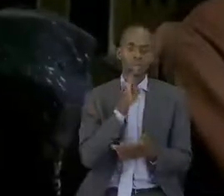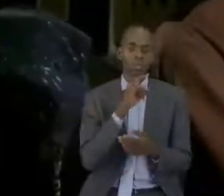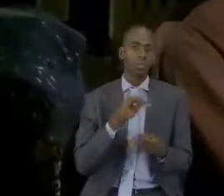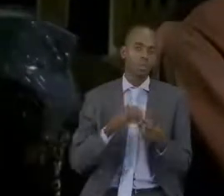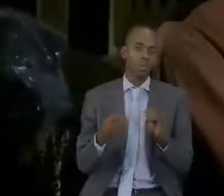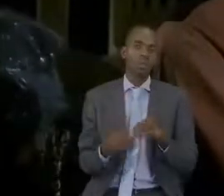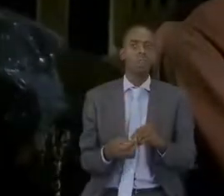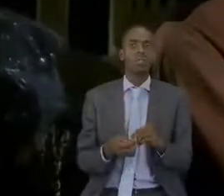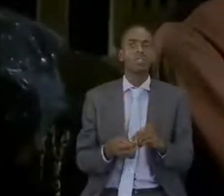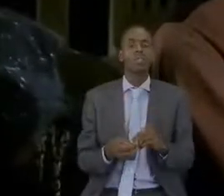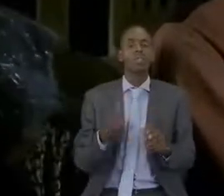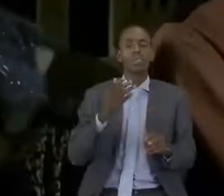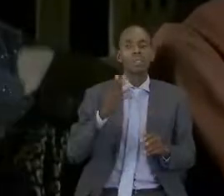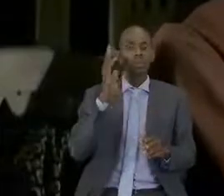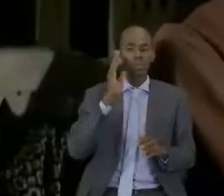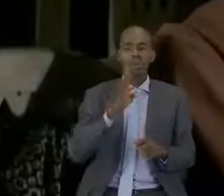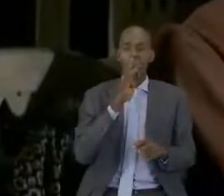Il y aura une séance spéciale